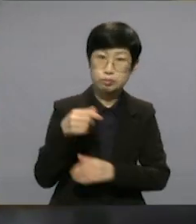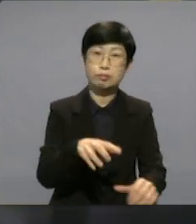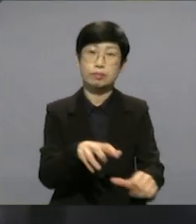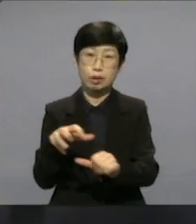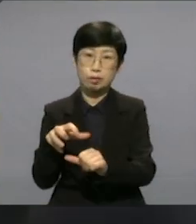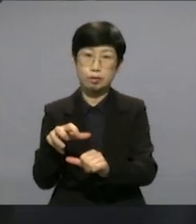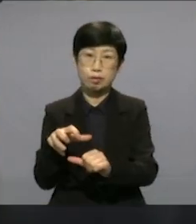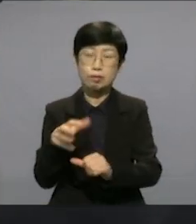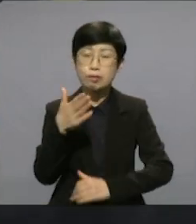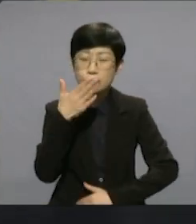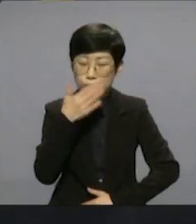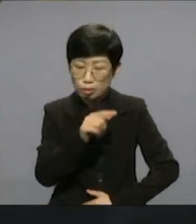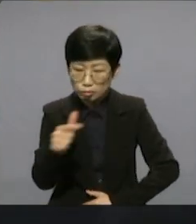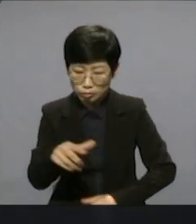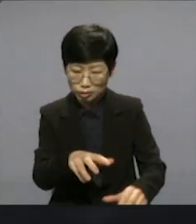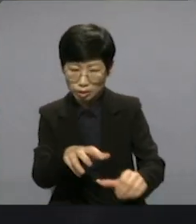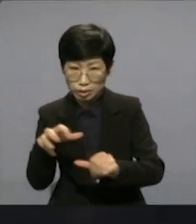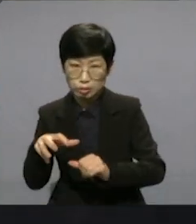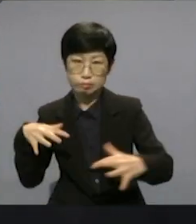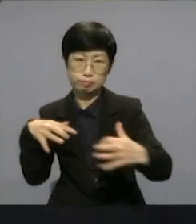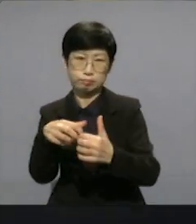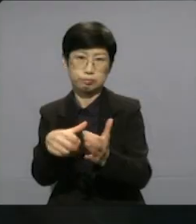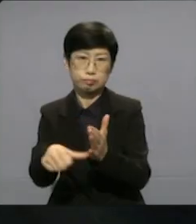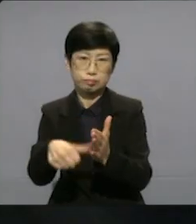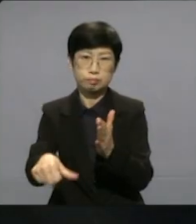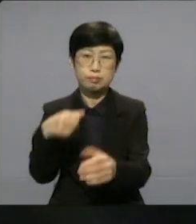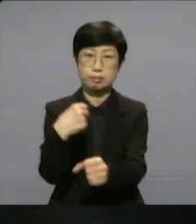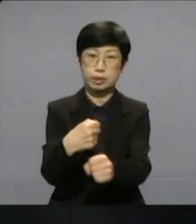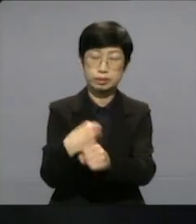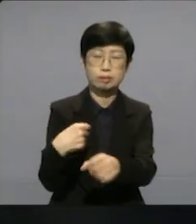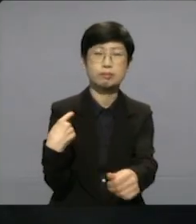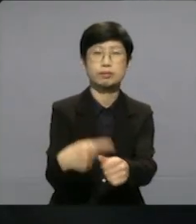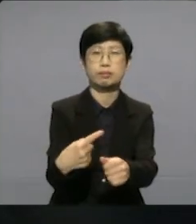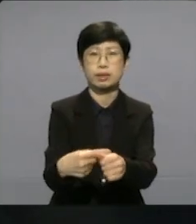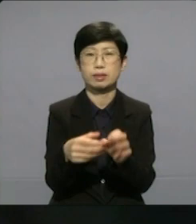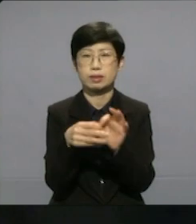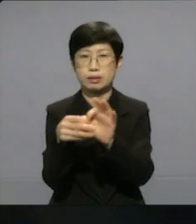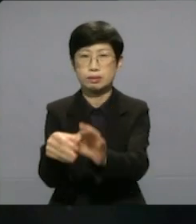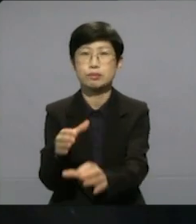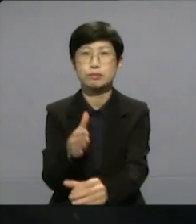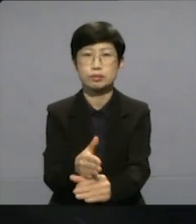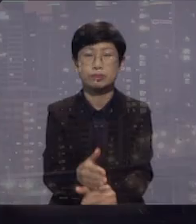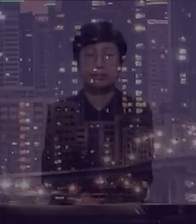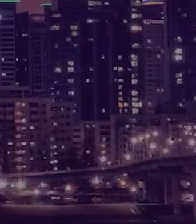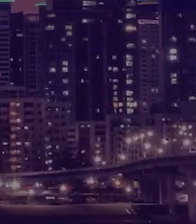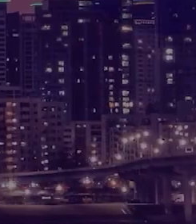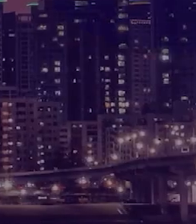곡물을 무기화하고 있다는 비판이 이어지고 있습니다. 월드뉴스 정진호입니다.